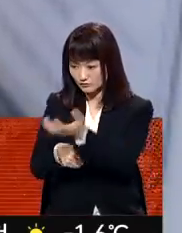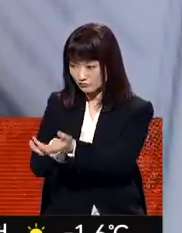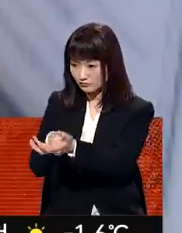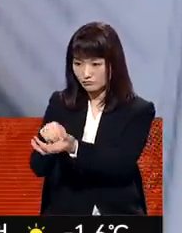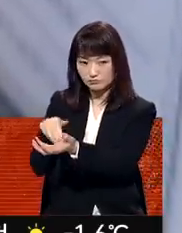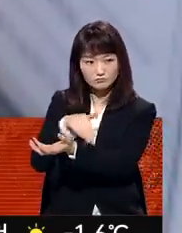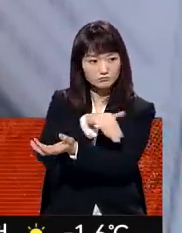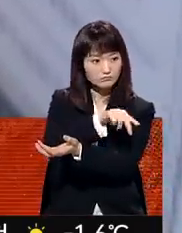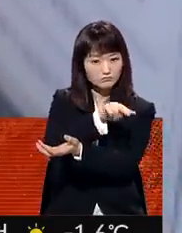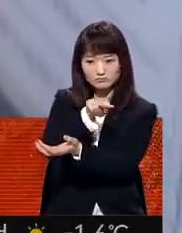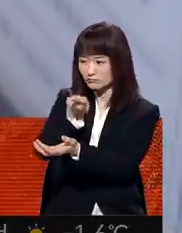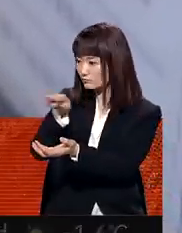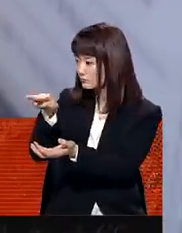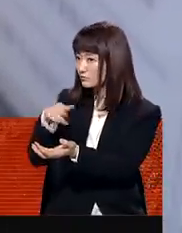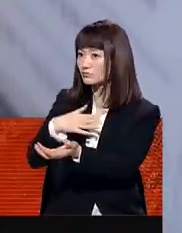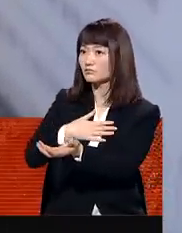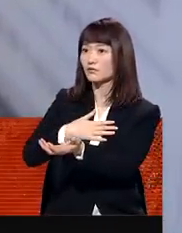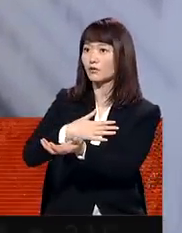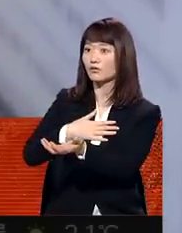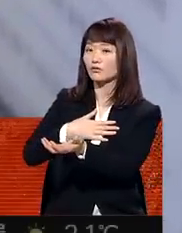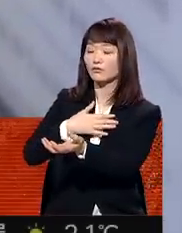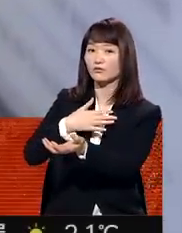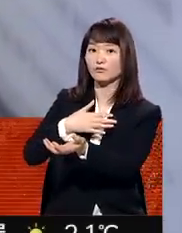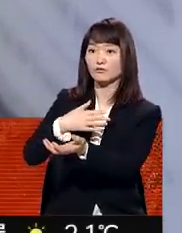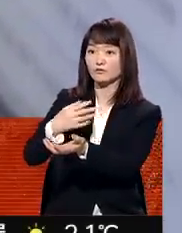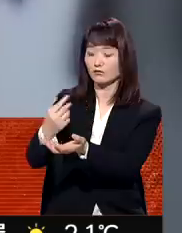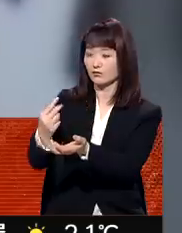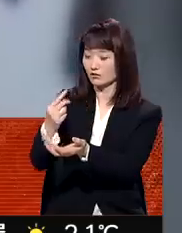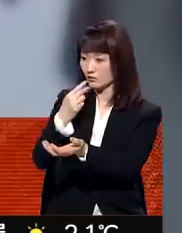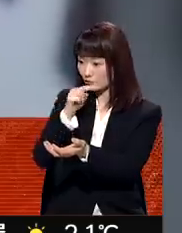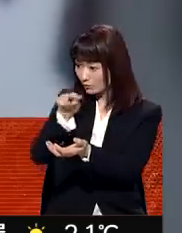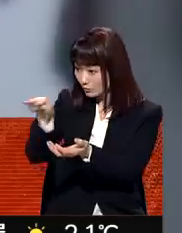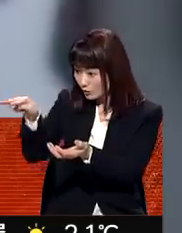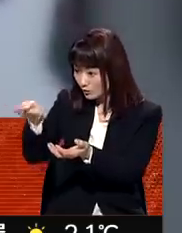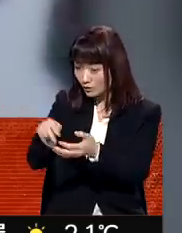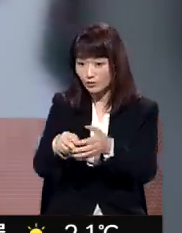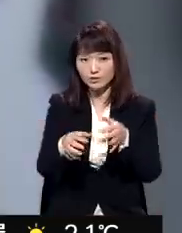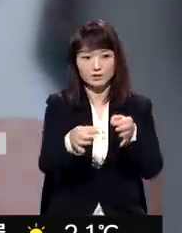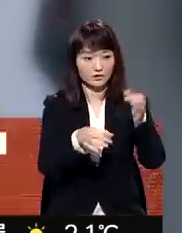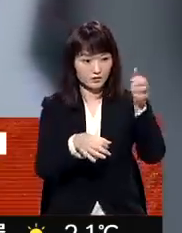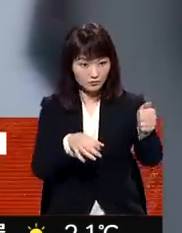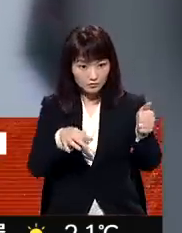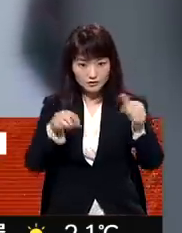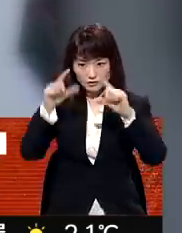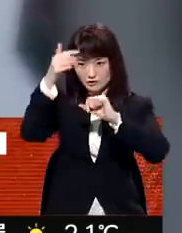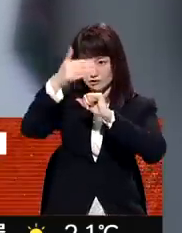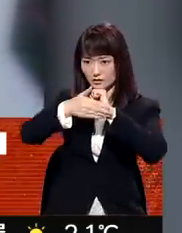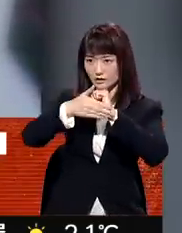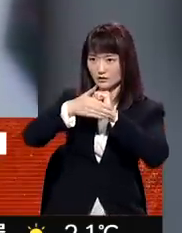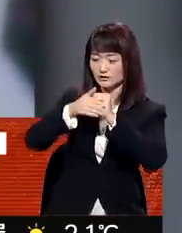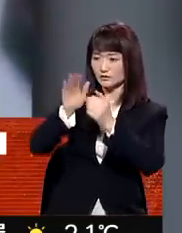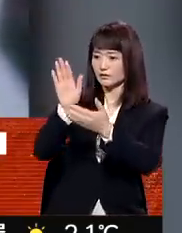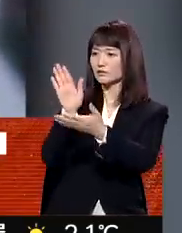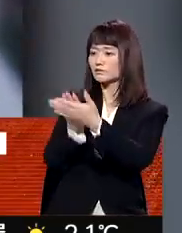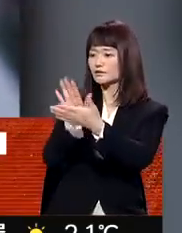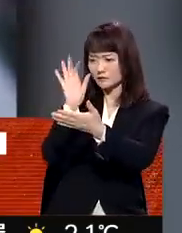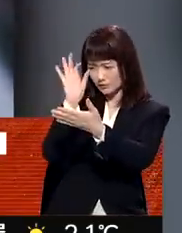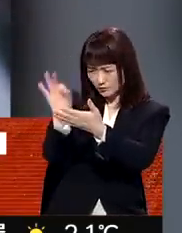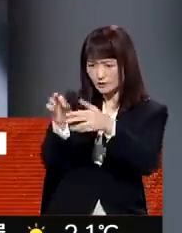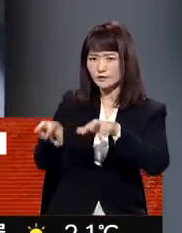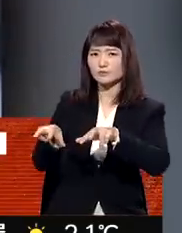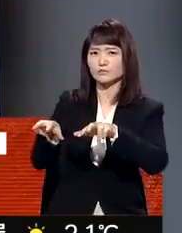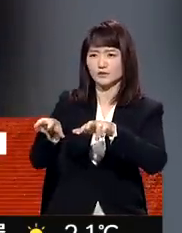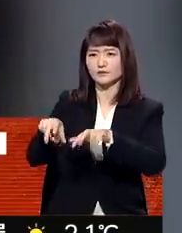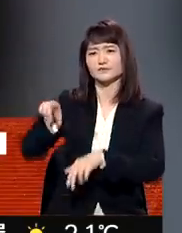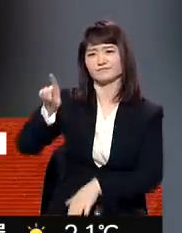두리번 내 사진 아니야 이거 자 점주가 붙인 철도 사진을 많이 보더니 이번엔 제대로 결제를